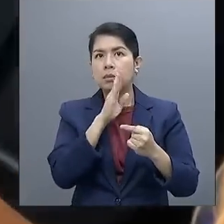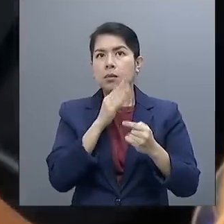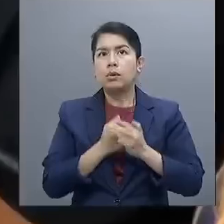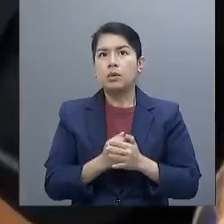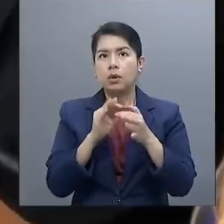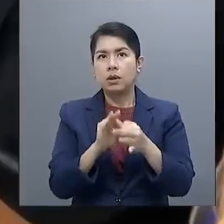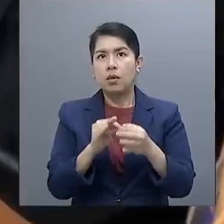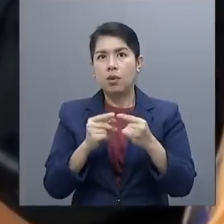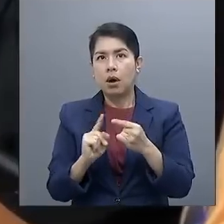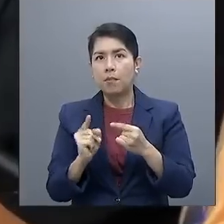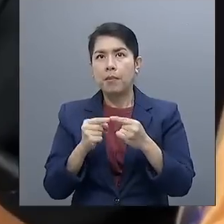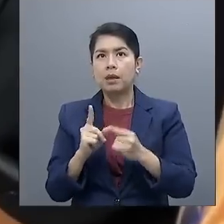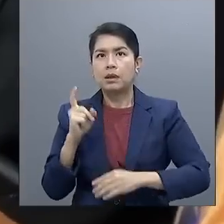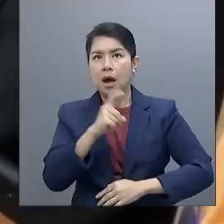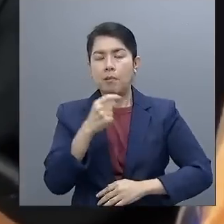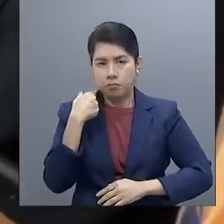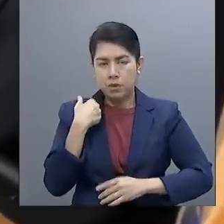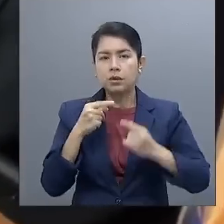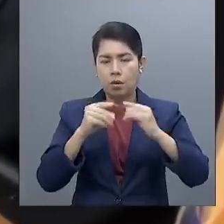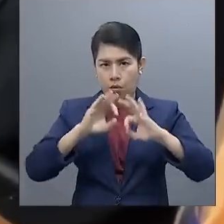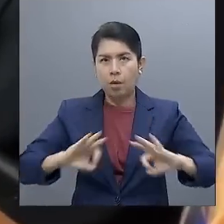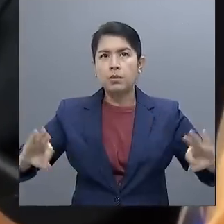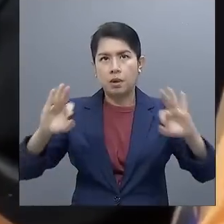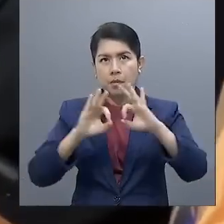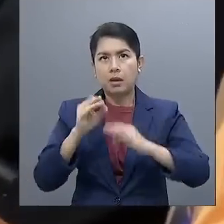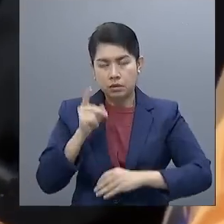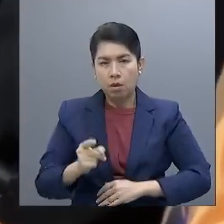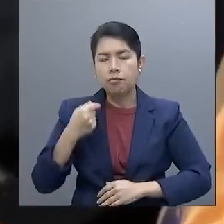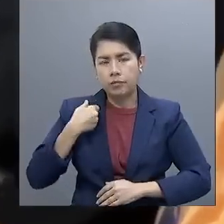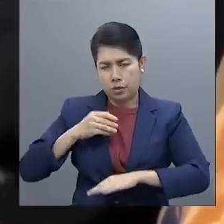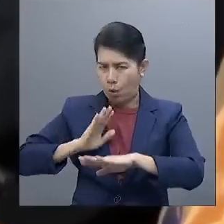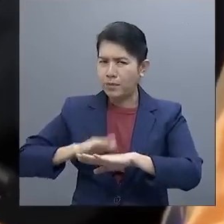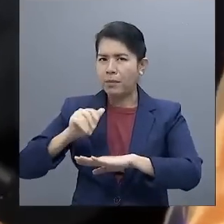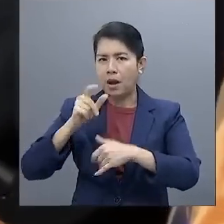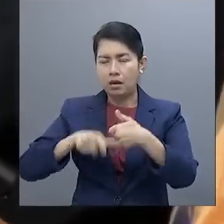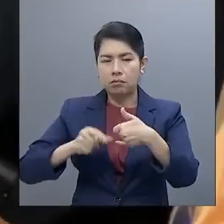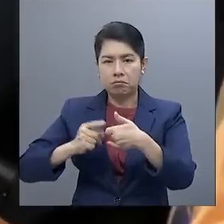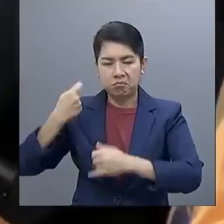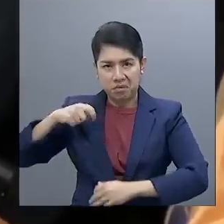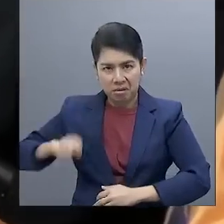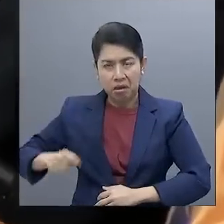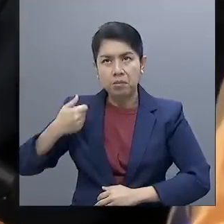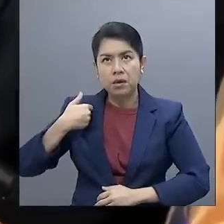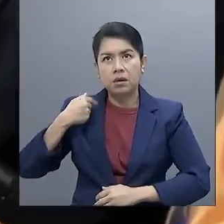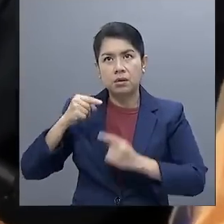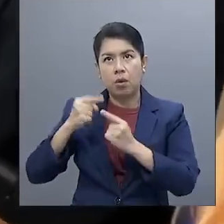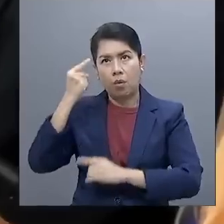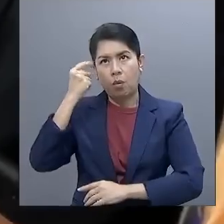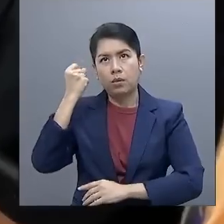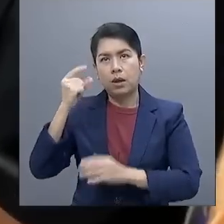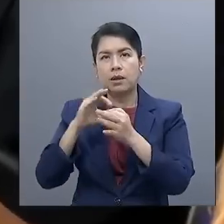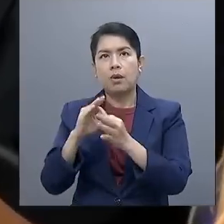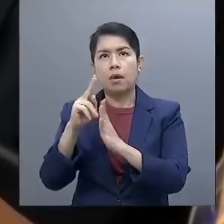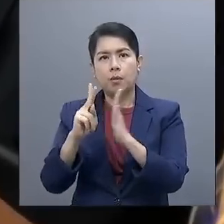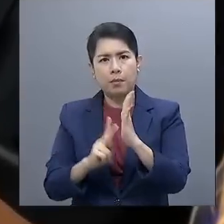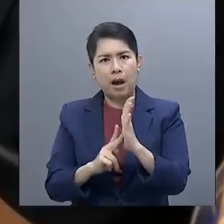ค้านนั้นมีความจำเป็นอย่างยิ่งค่ะที่จะต้องใช้ผู้ที่มีความเชี่ยวชาญทั้งเรื่องของข้อกฎหมายต่างๆแต่สิ่งที่เกิดขึ้นกับเก